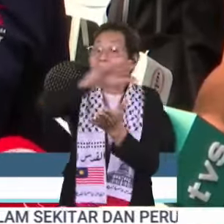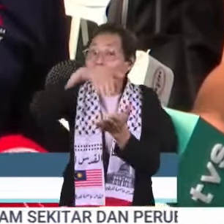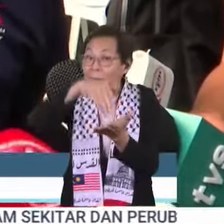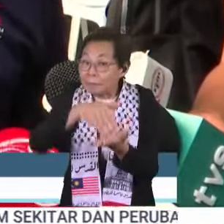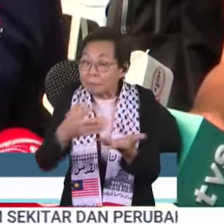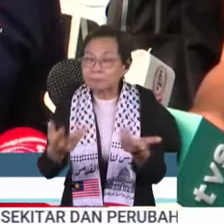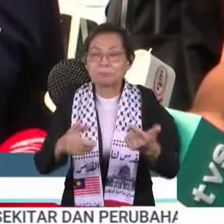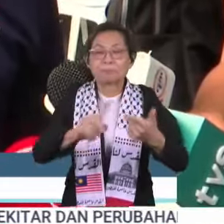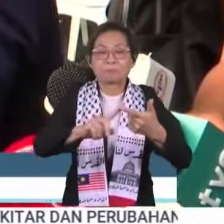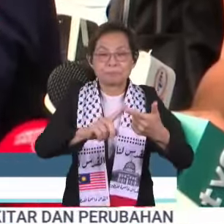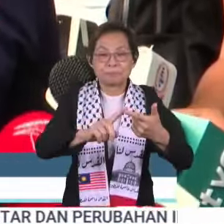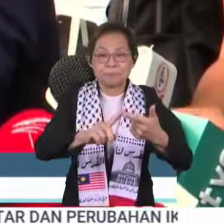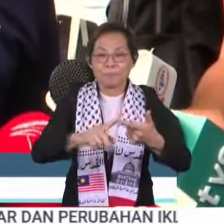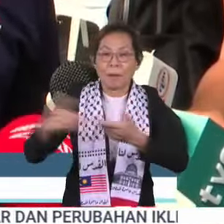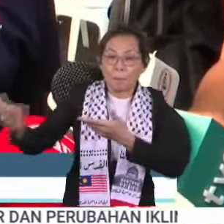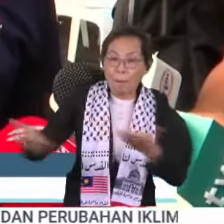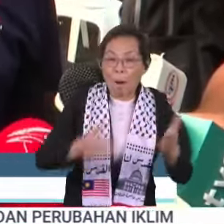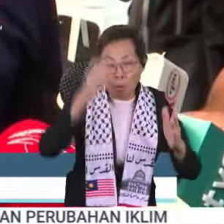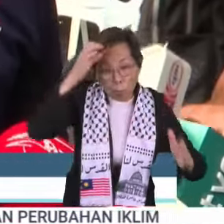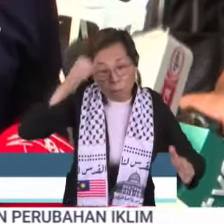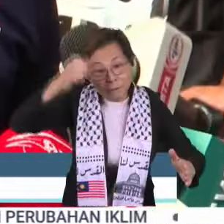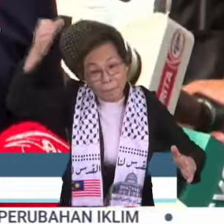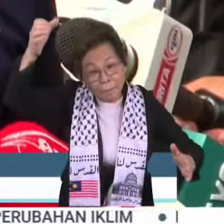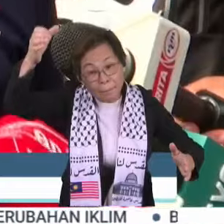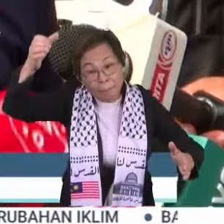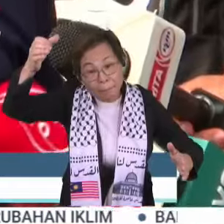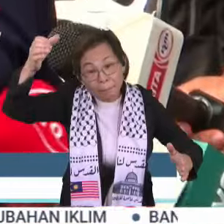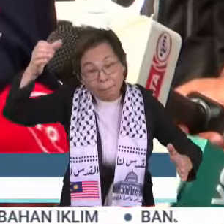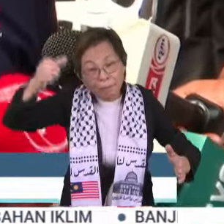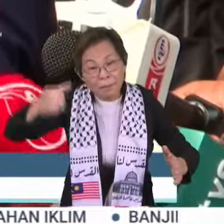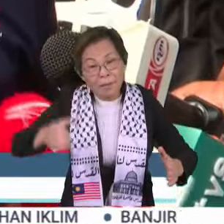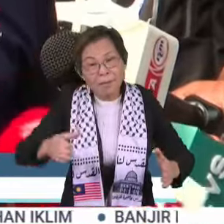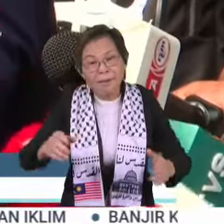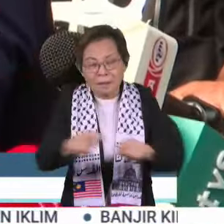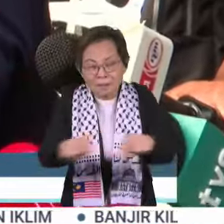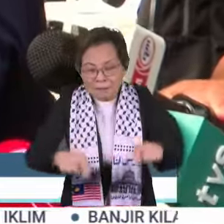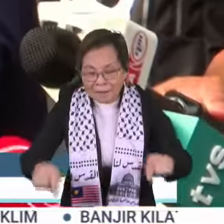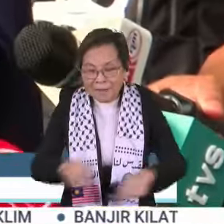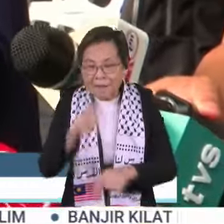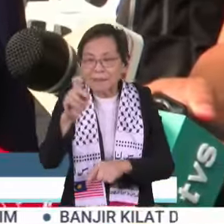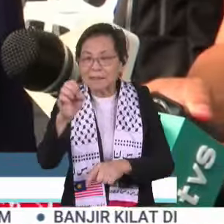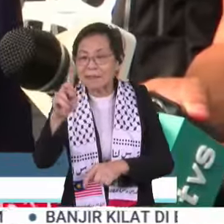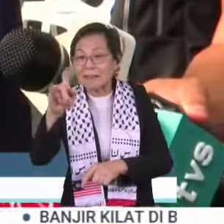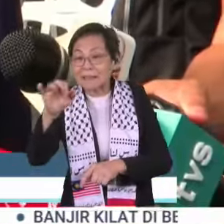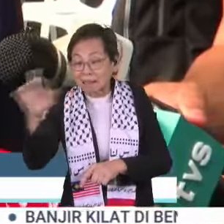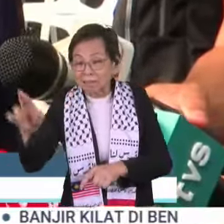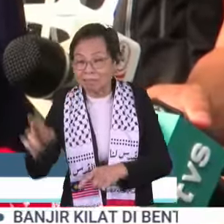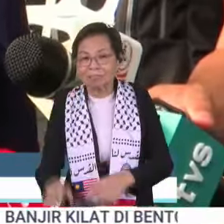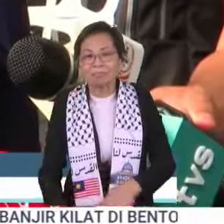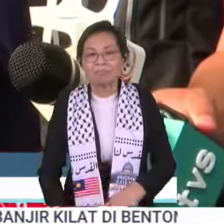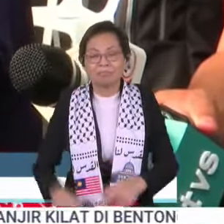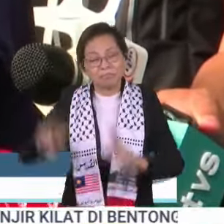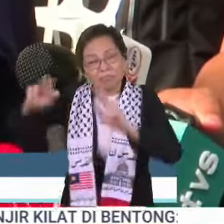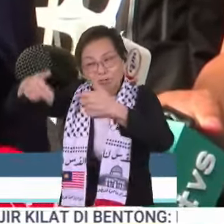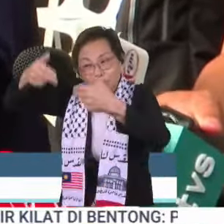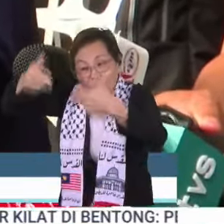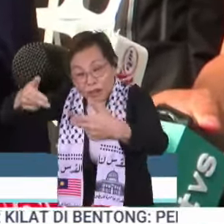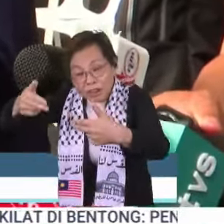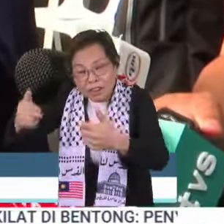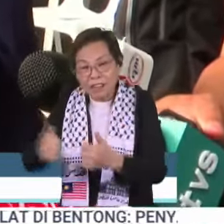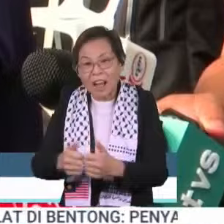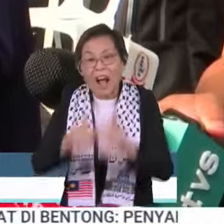dia telah apa membawa konsep Tasik Keny secara virtual dengan ada